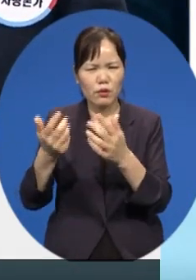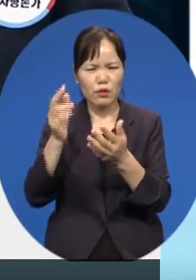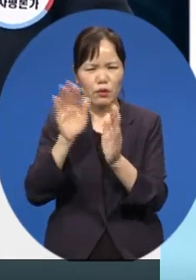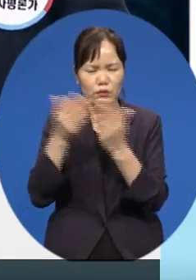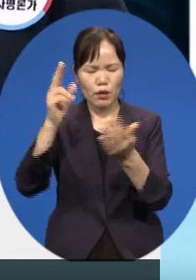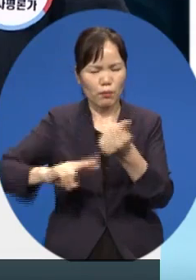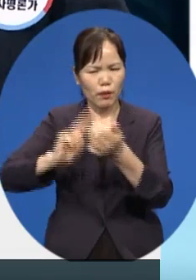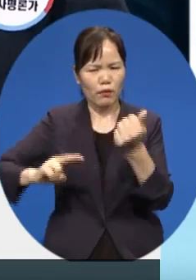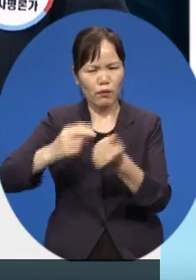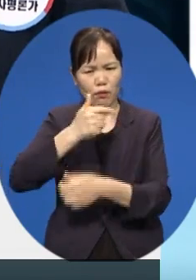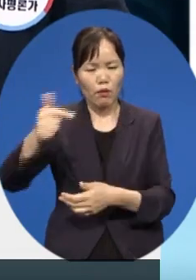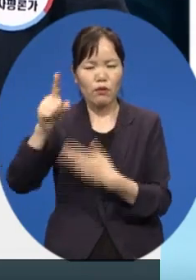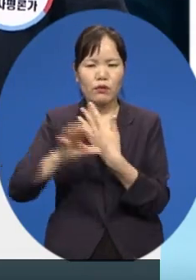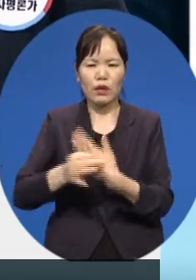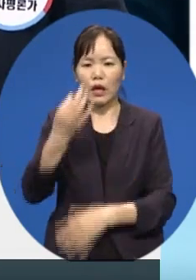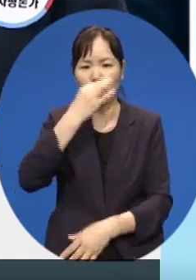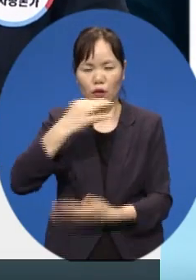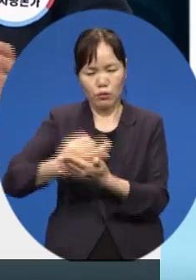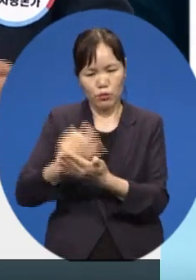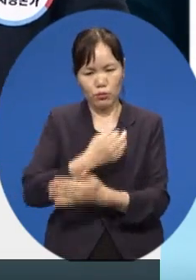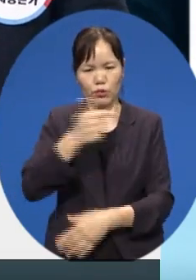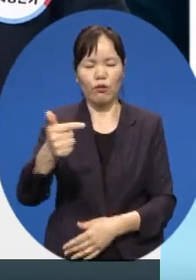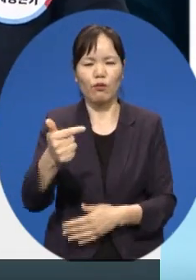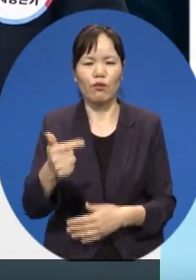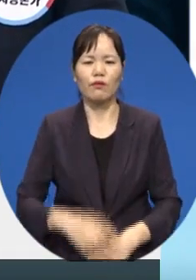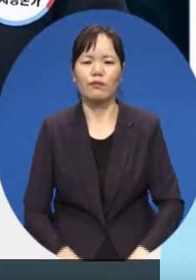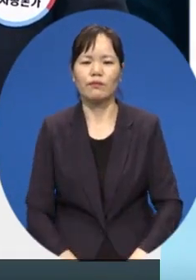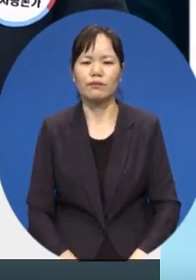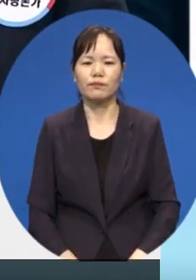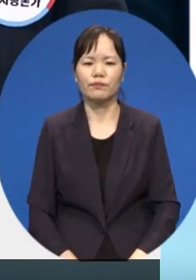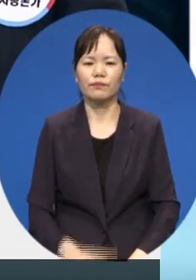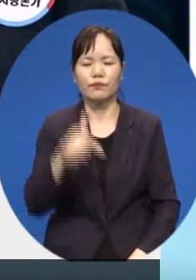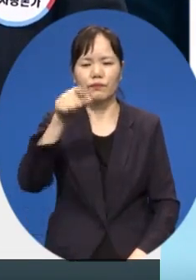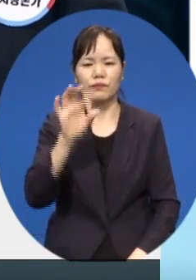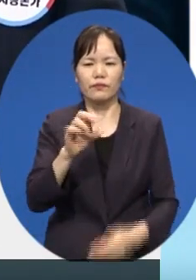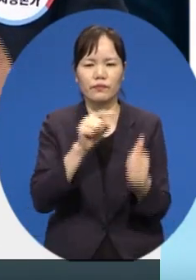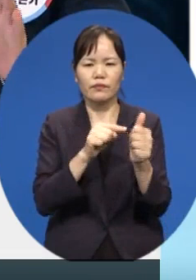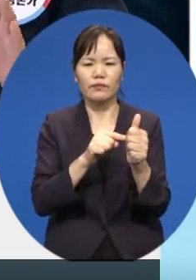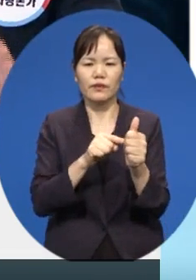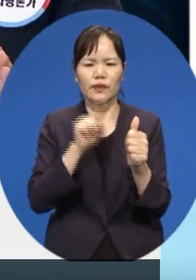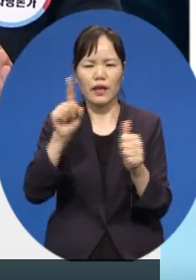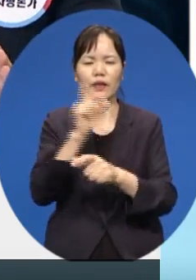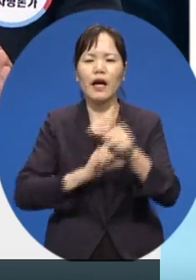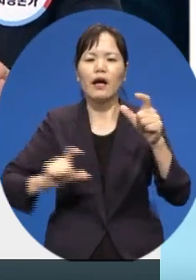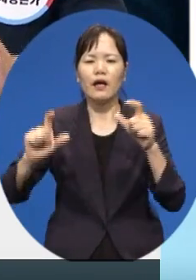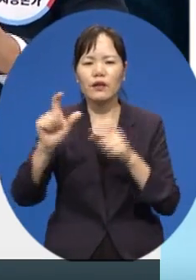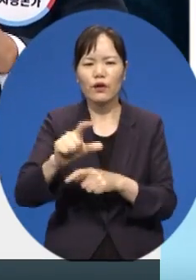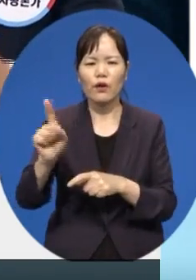여기에 경제적 이득까지 수반되는 거 아니겠습니까? 자, 그런데 강민석 전 청와대 대변인은 여기에 한 가지 더